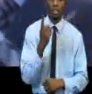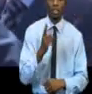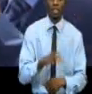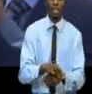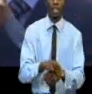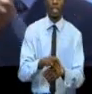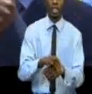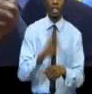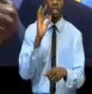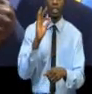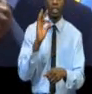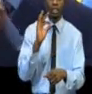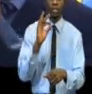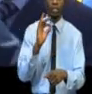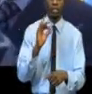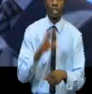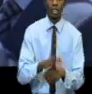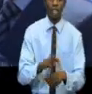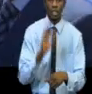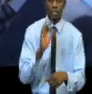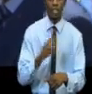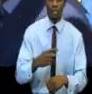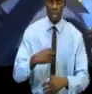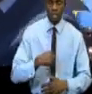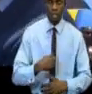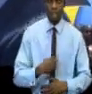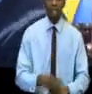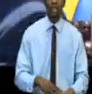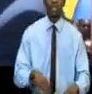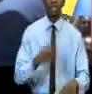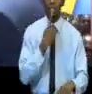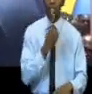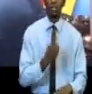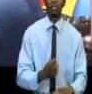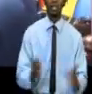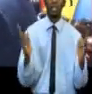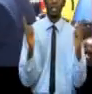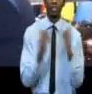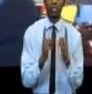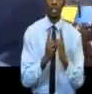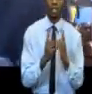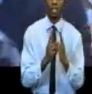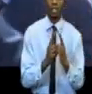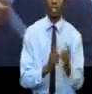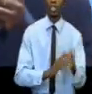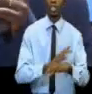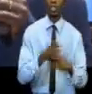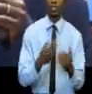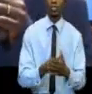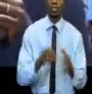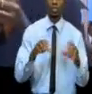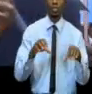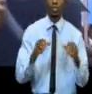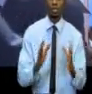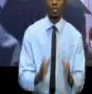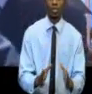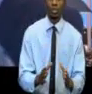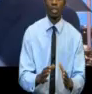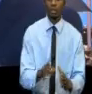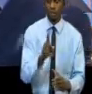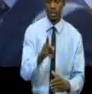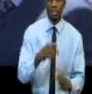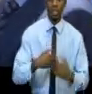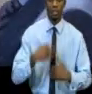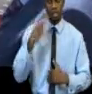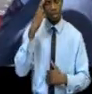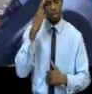anasema tukutanishane bakongole bote wewe uko na wazo yako. Mimi niko na wazo yangu, mwingine na yeko na wazo